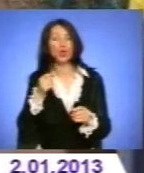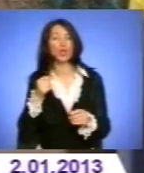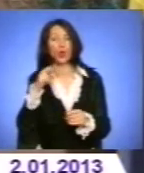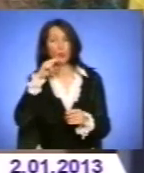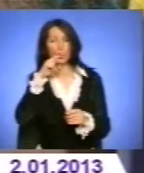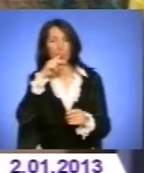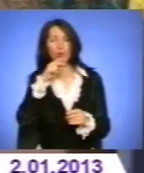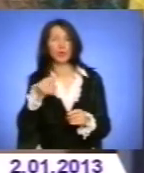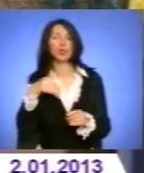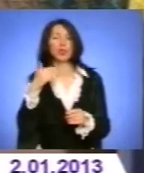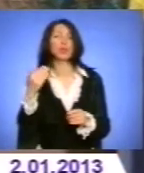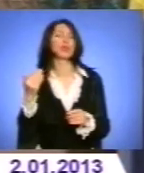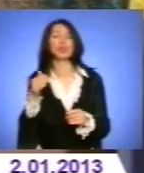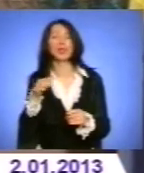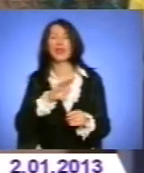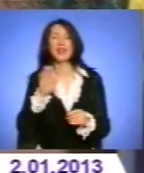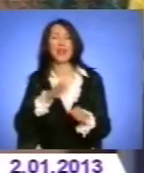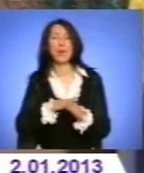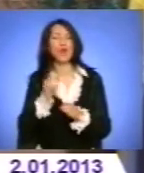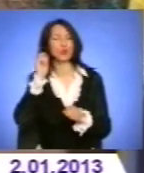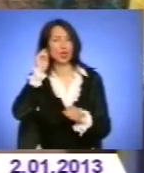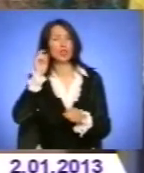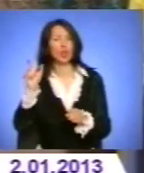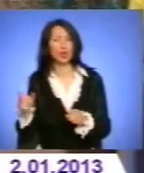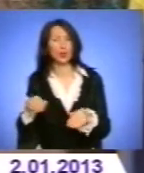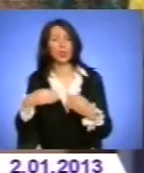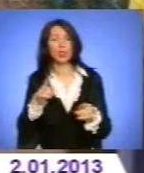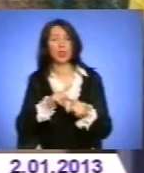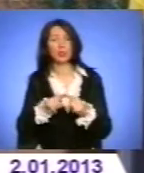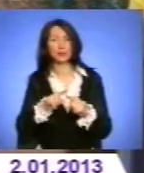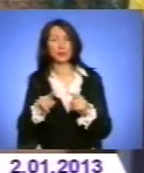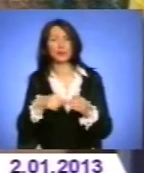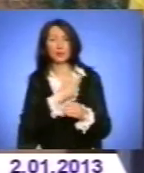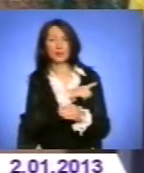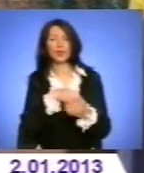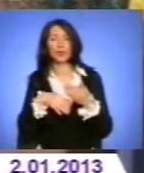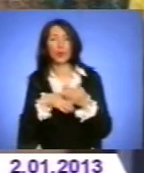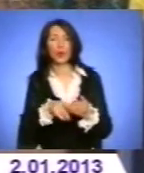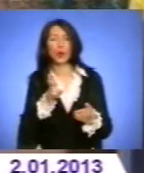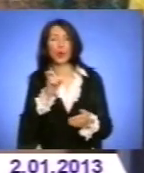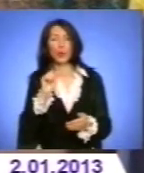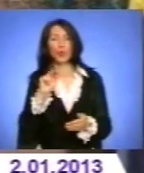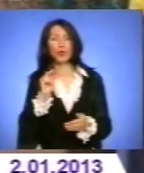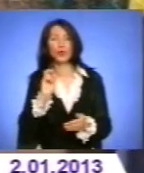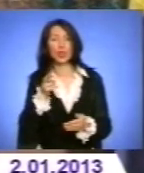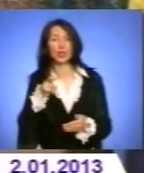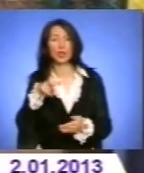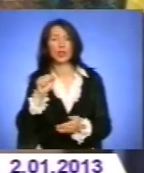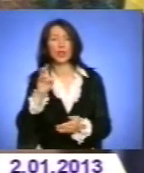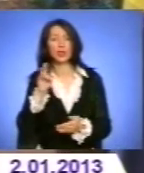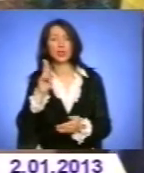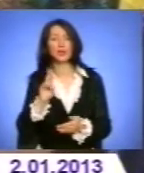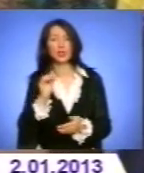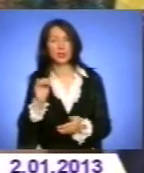боку неповнолітніх. Надана вчасно медична допомога, це по Бучацькому і Ланевецькому районі,